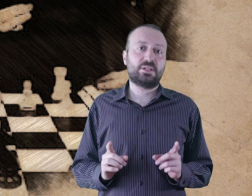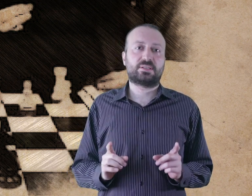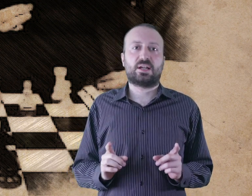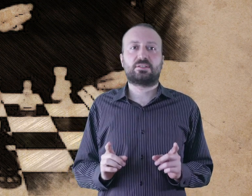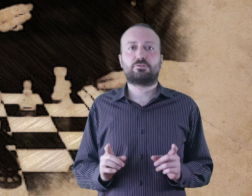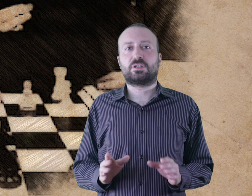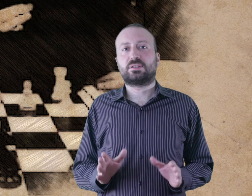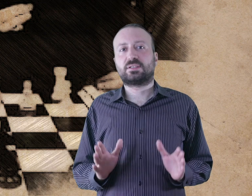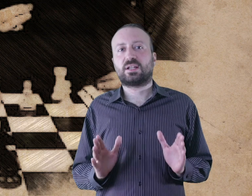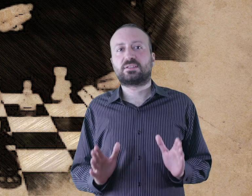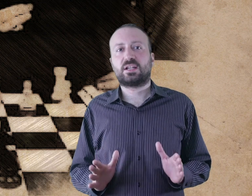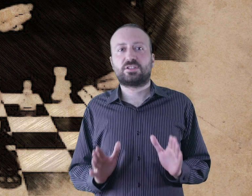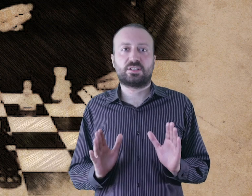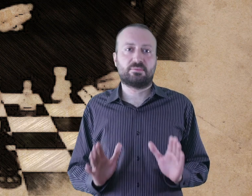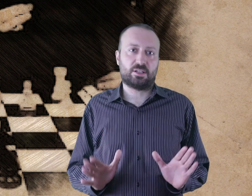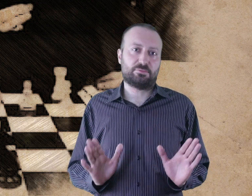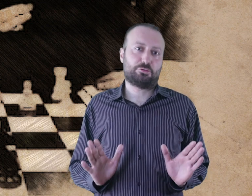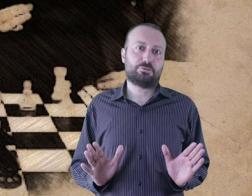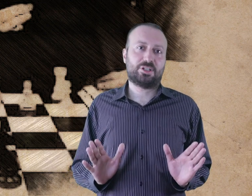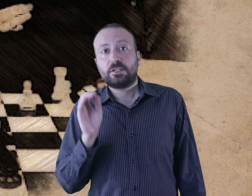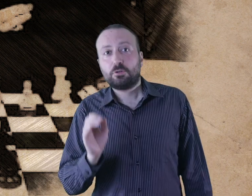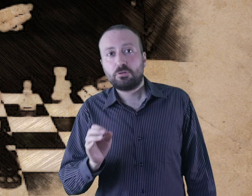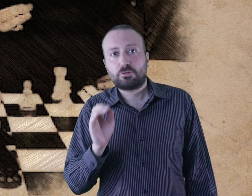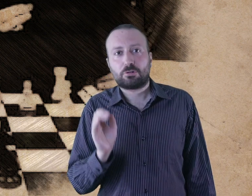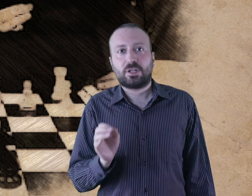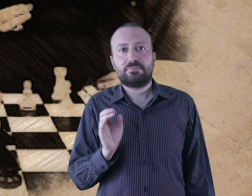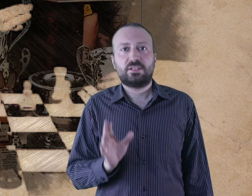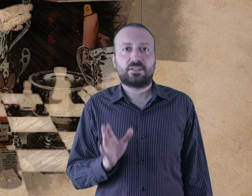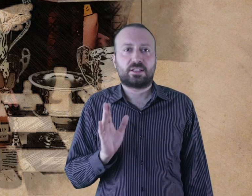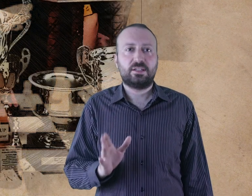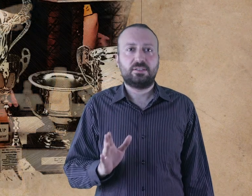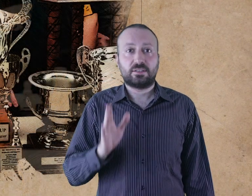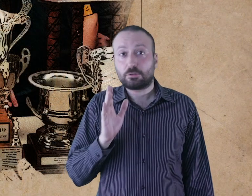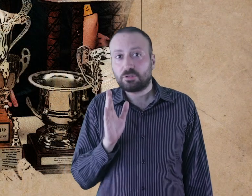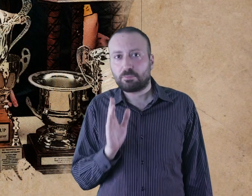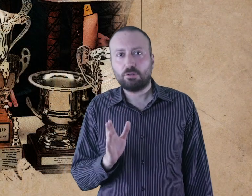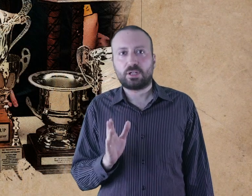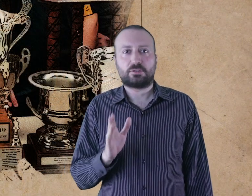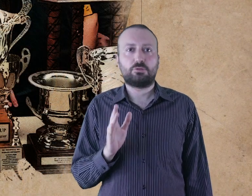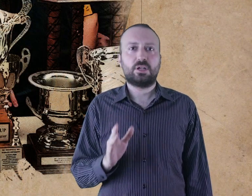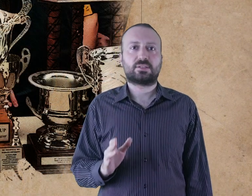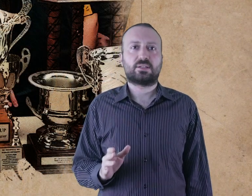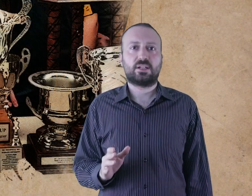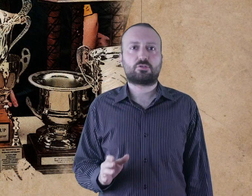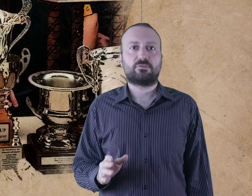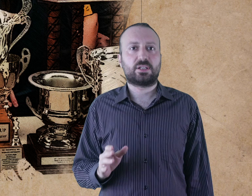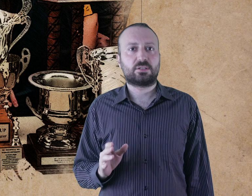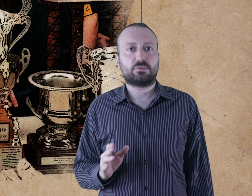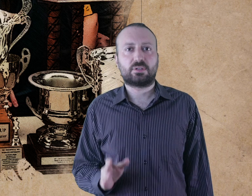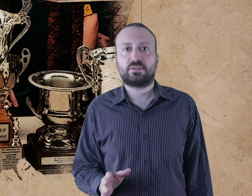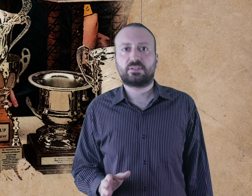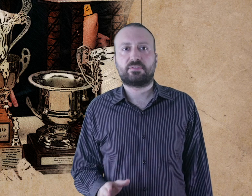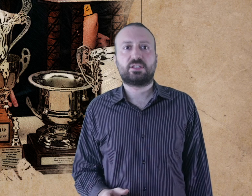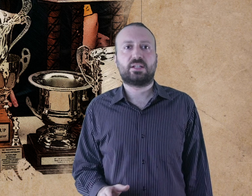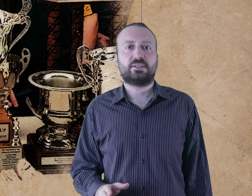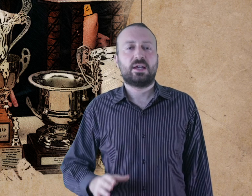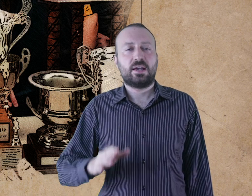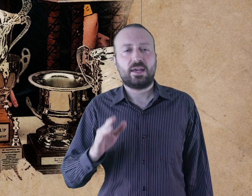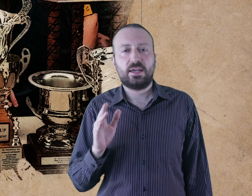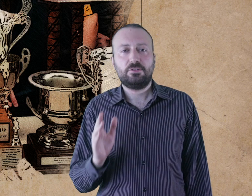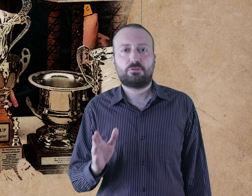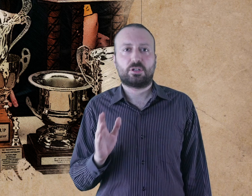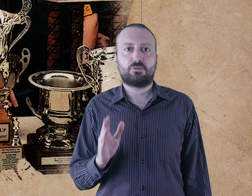de 10.000 saatin üzerinde satranç eğitimi almış durumda. 1991 yılına gelindiğinde Susan Polgár Dünya Satranç Konfederasyonu tarafından